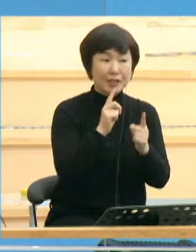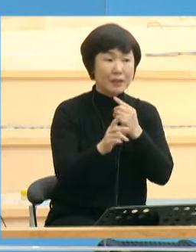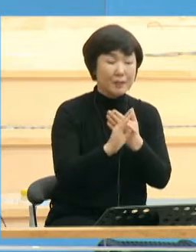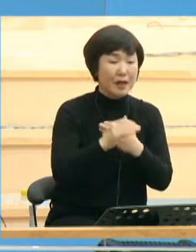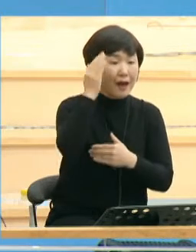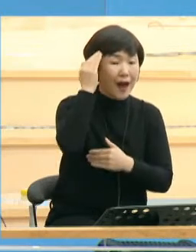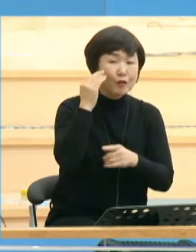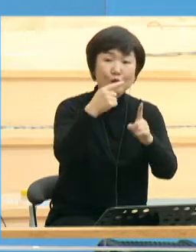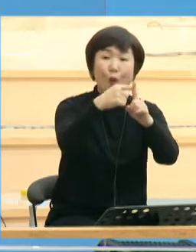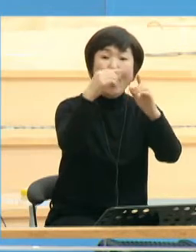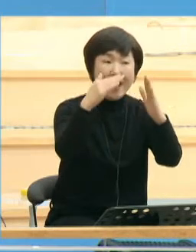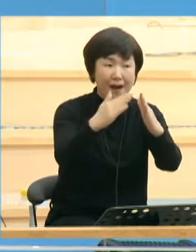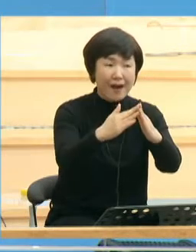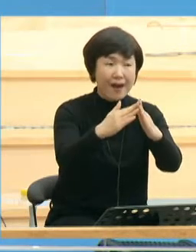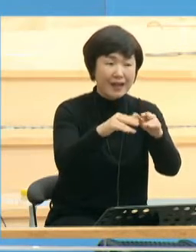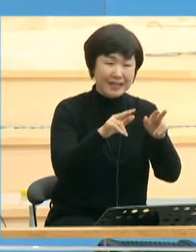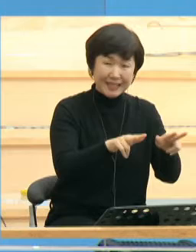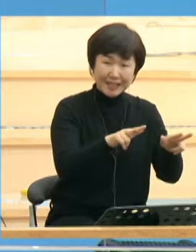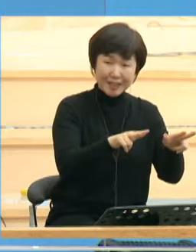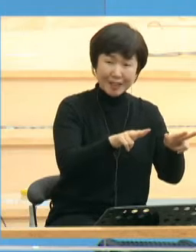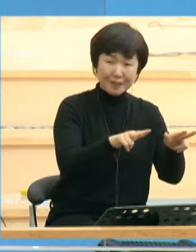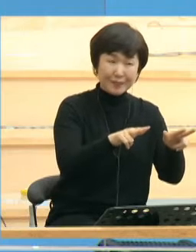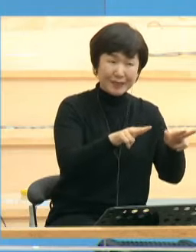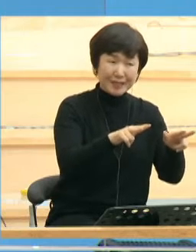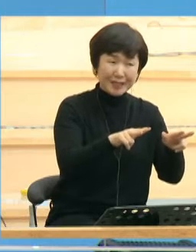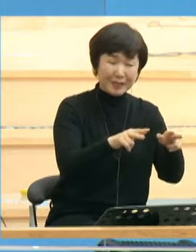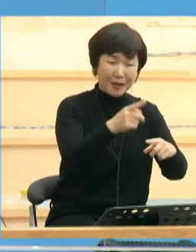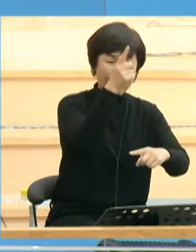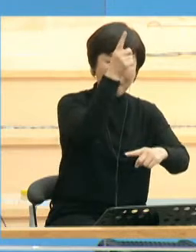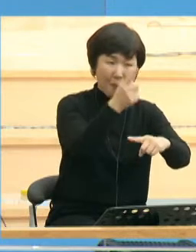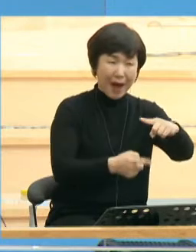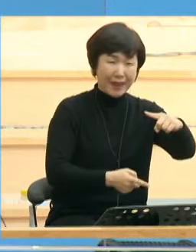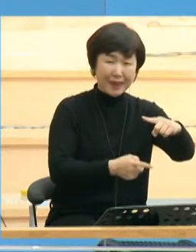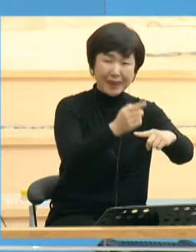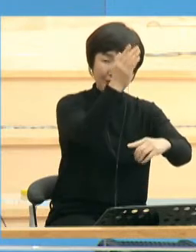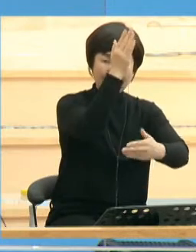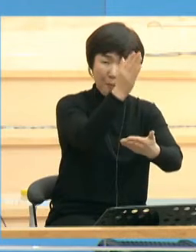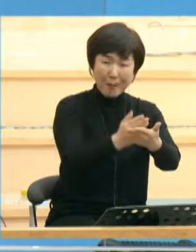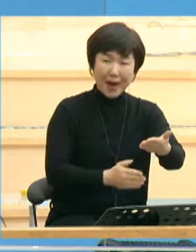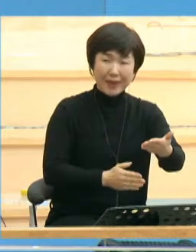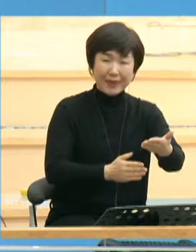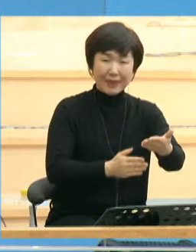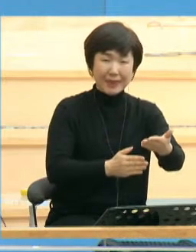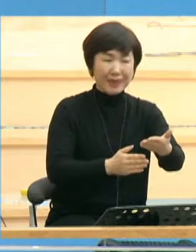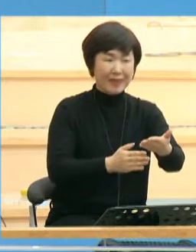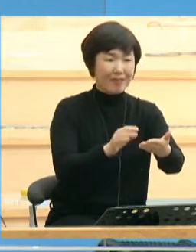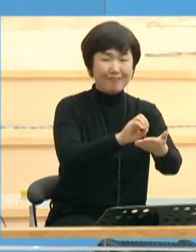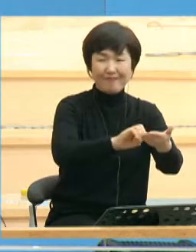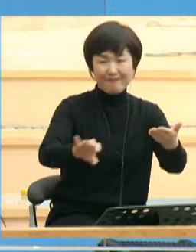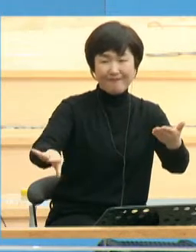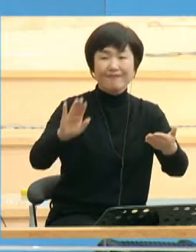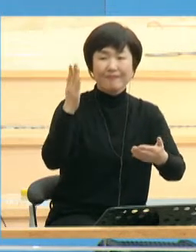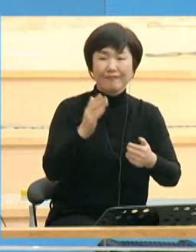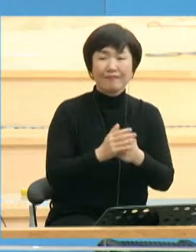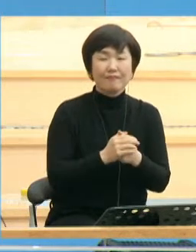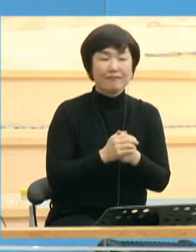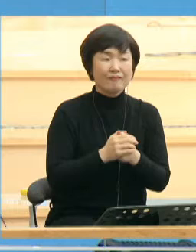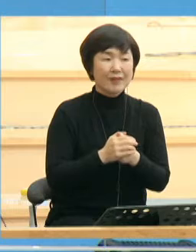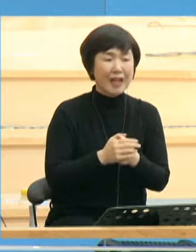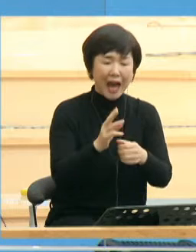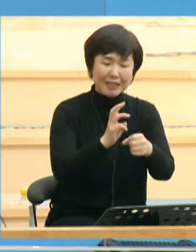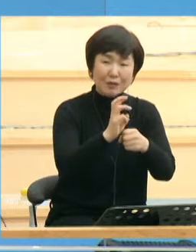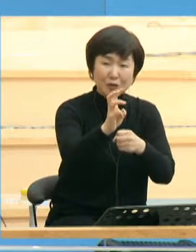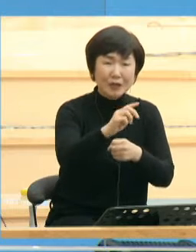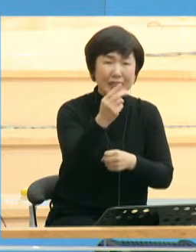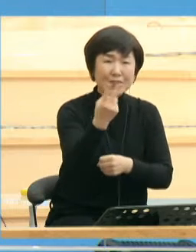한국교회가 지금의 반토막 이상으로 토막난 다크 마린걸 큰데 1 1050 역가 당